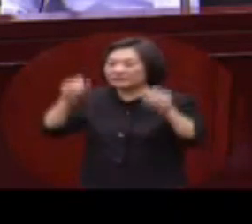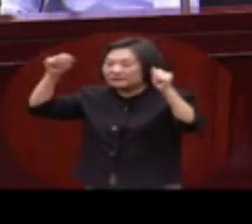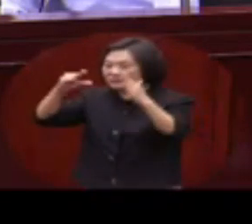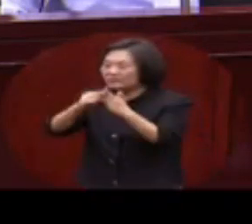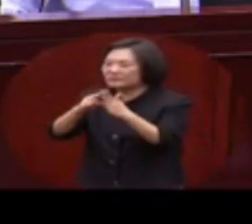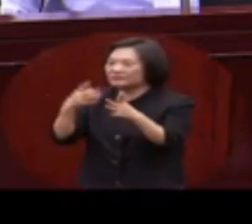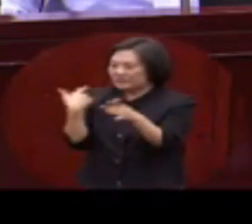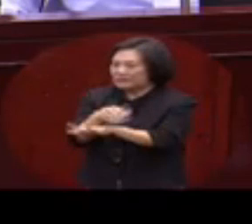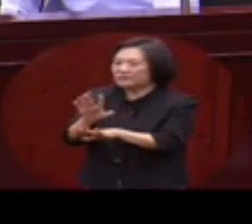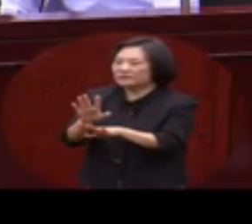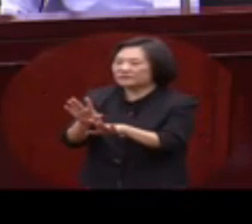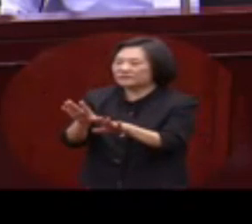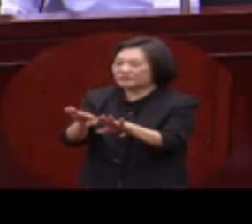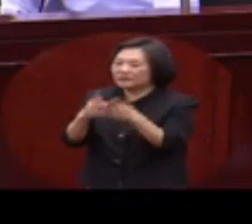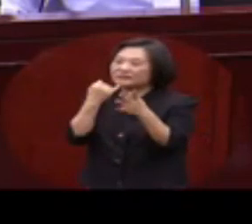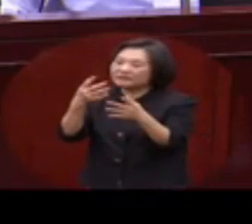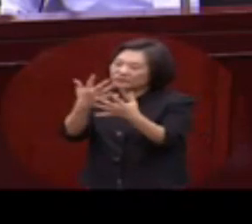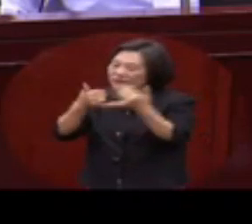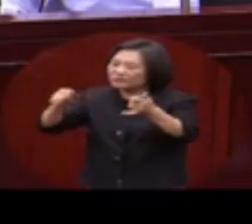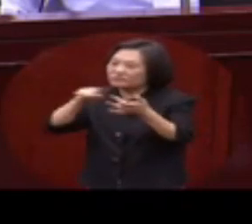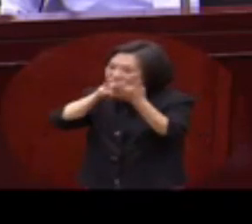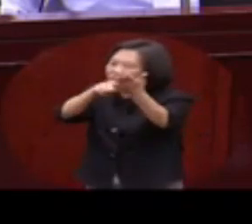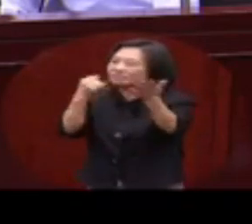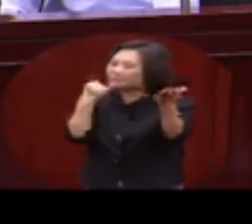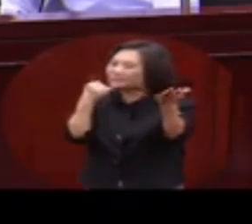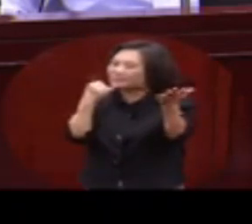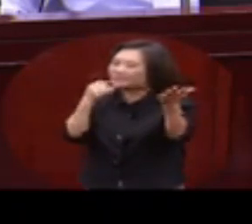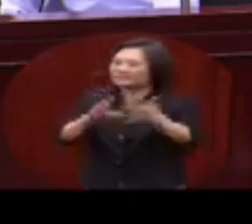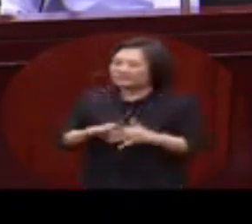以线上的这个申请哦，线上的互惠 ，OK。